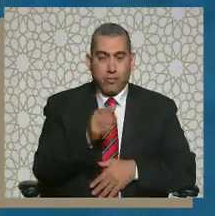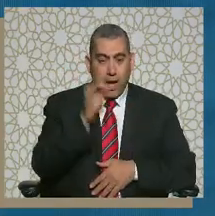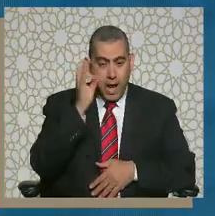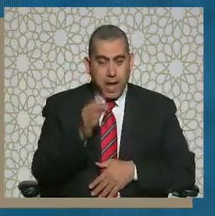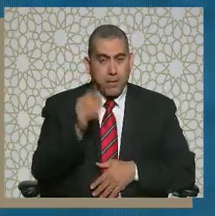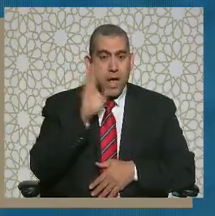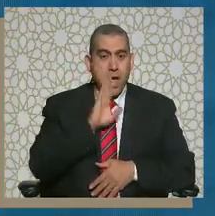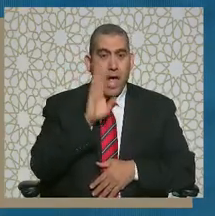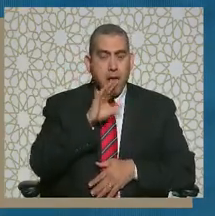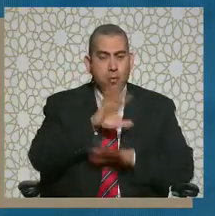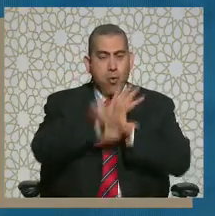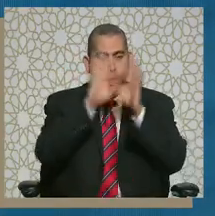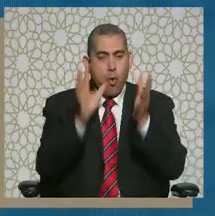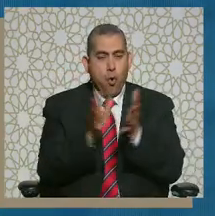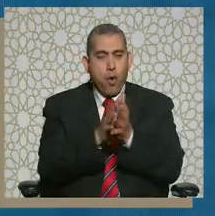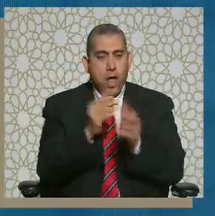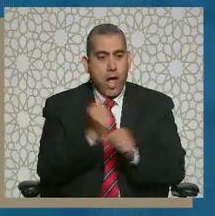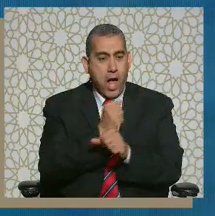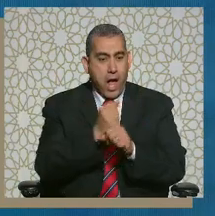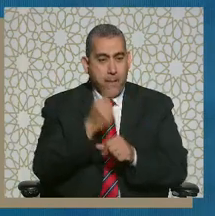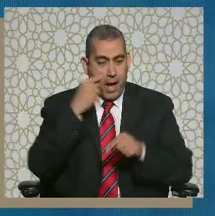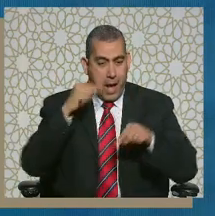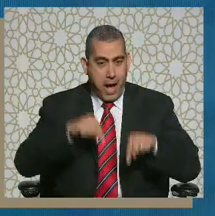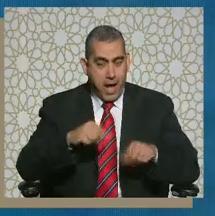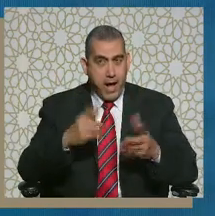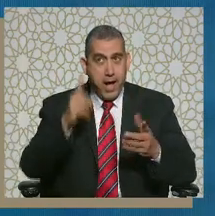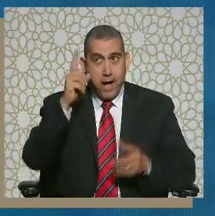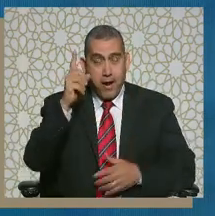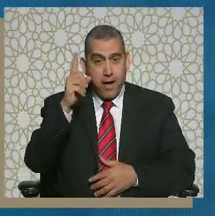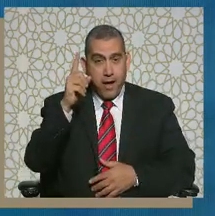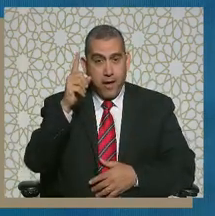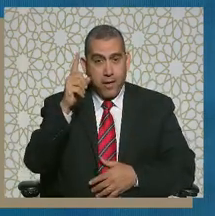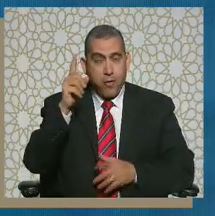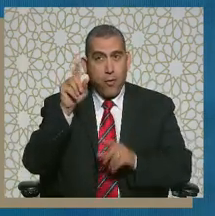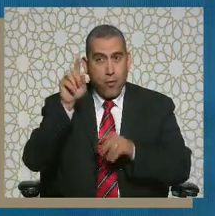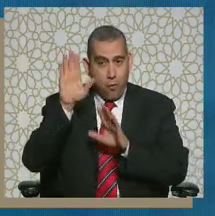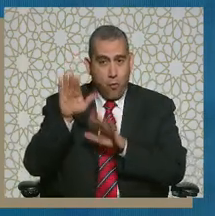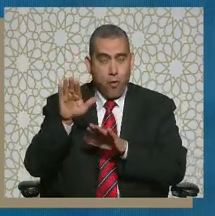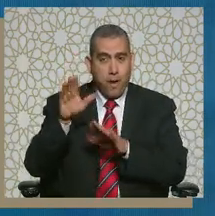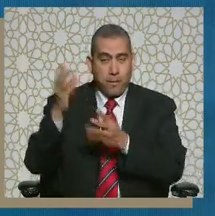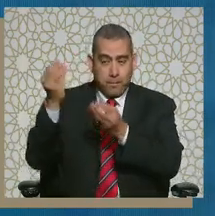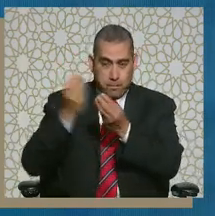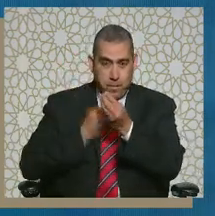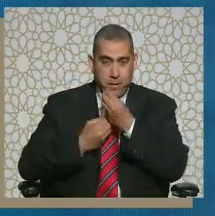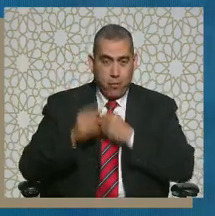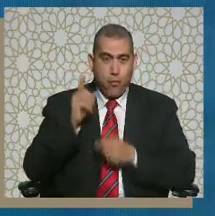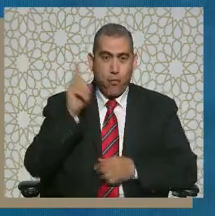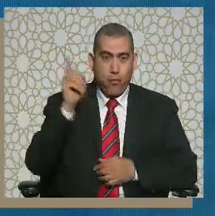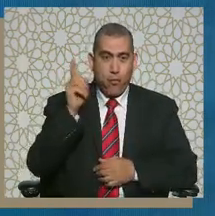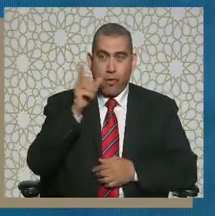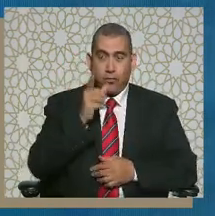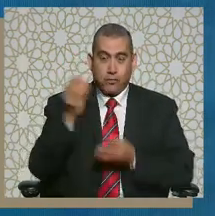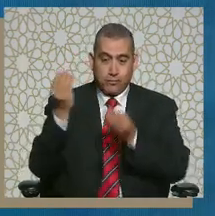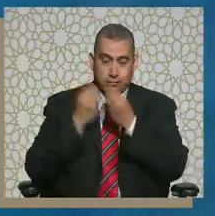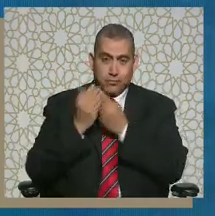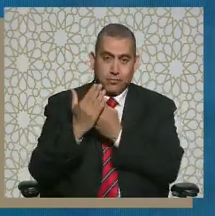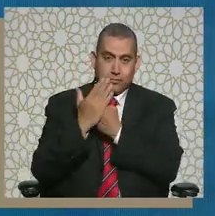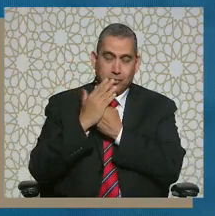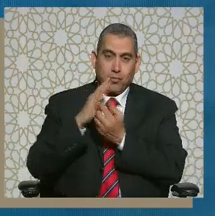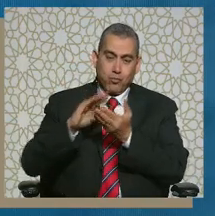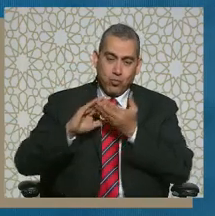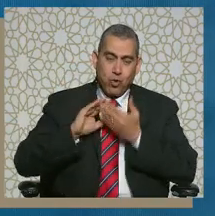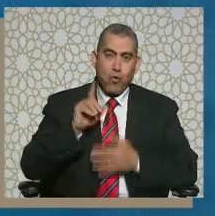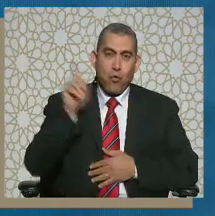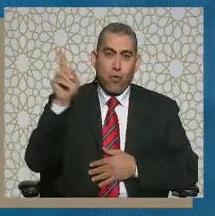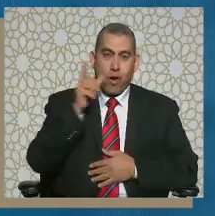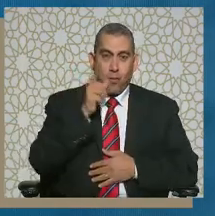ان كل شيء بنعمله في حياتنا ربنا هو اللي بيبعت لنا وهو اللي بيعنا عليه